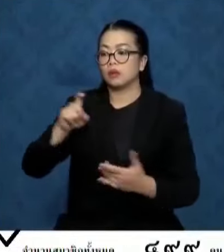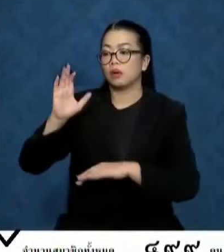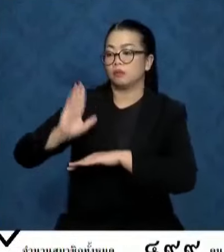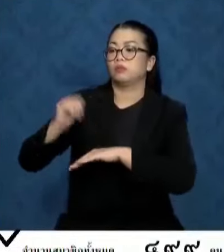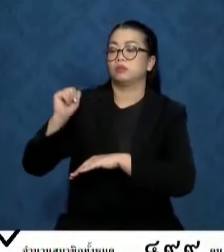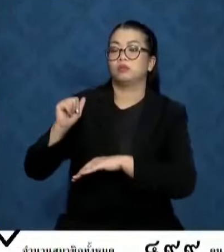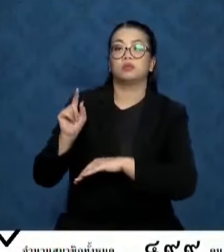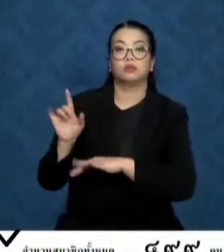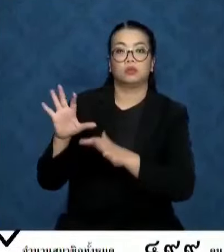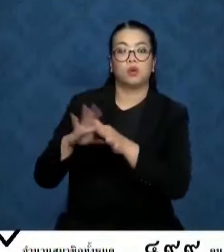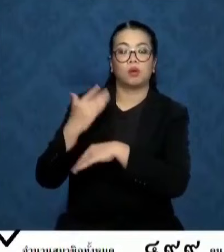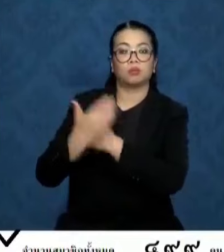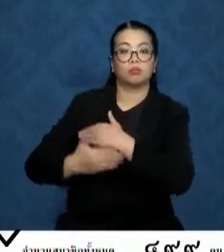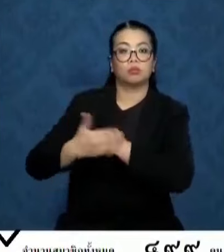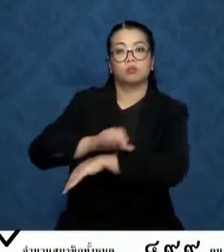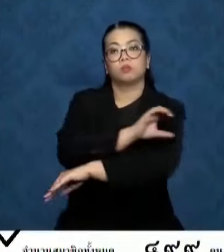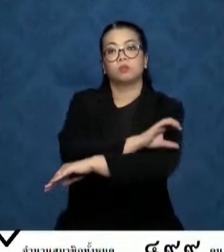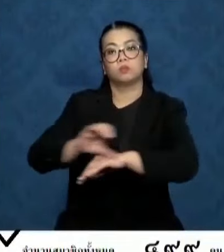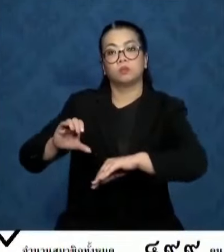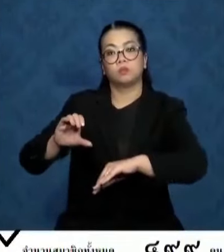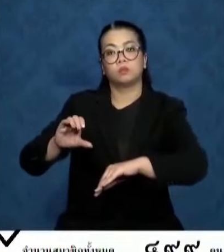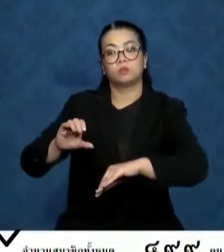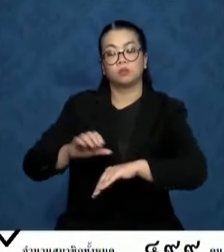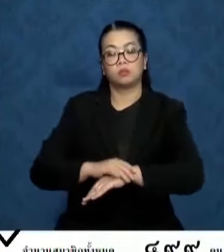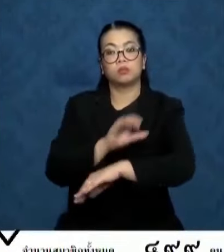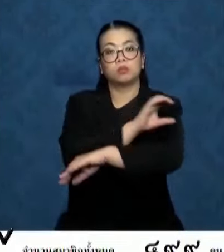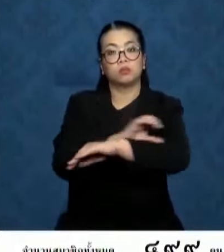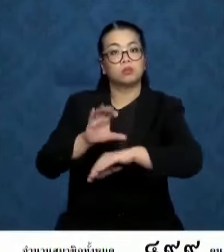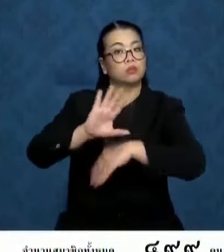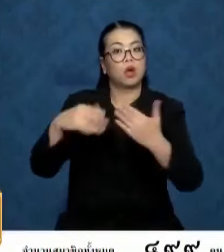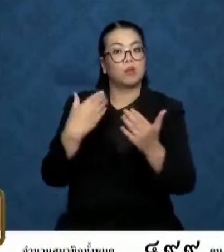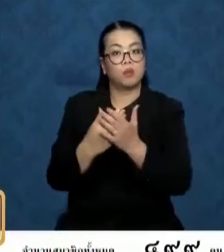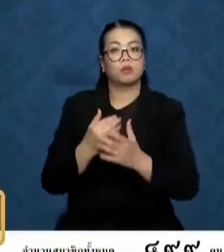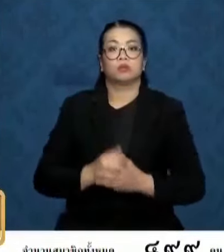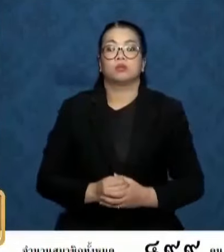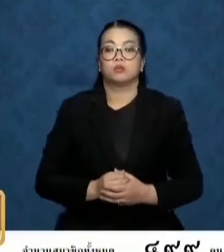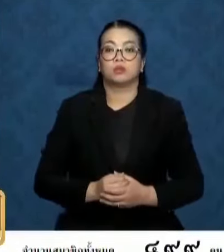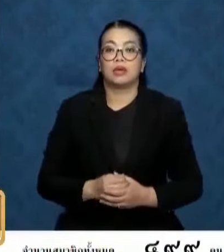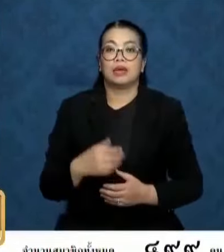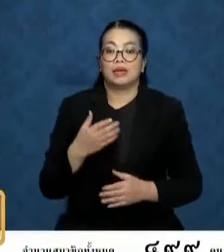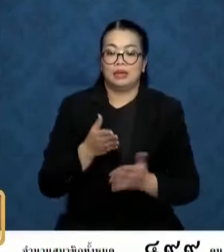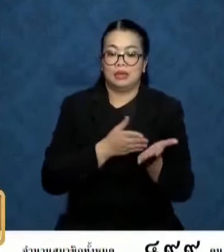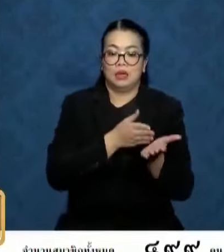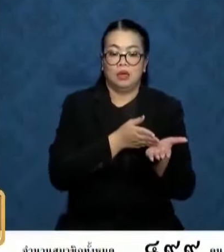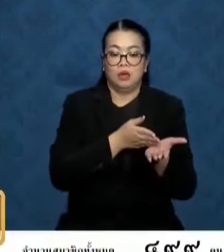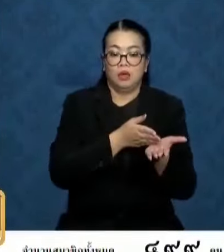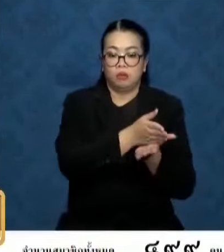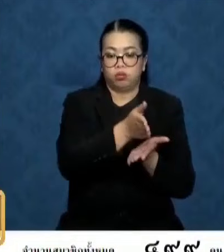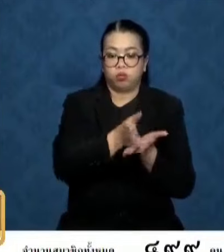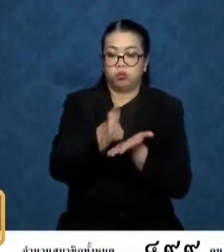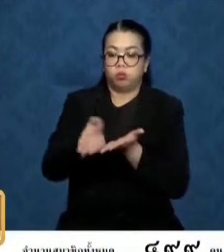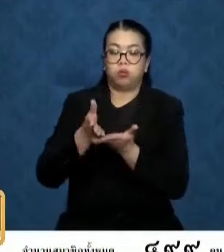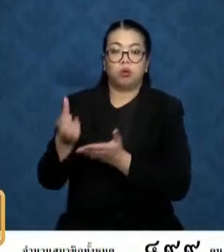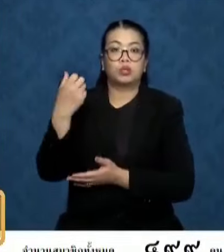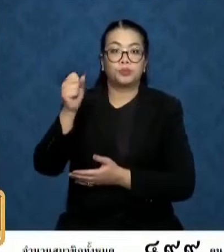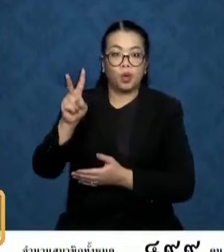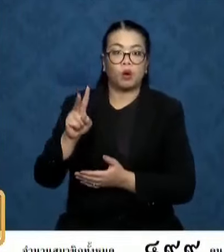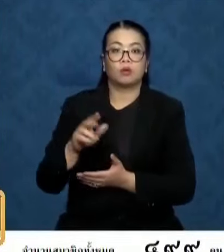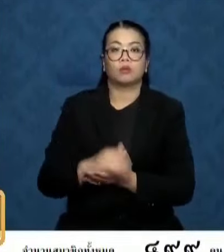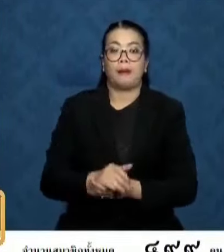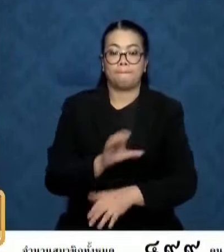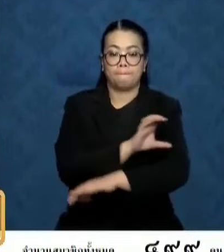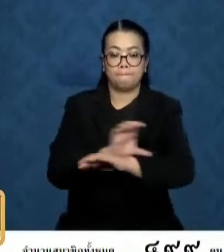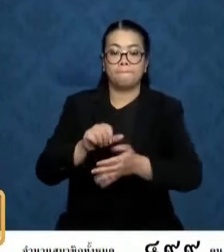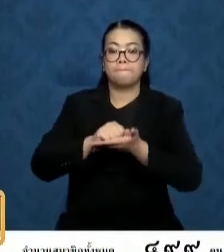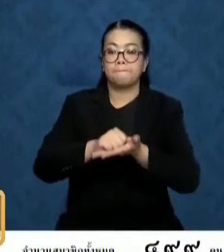วชาญเรื่องนี้ท่านบอกวารถไฟฟ้าทั้งหมดมีดวยกัน 12 สายเปิดบริการแล้ว 8 ส